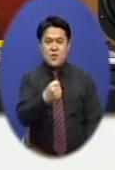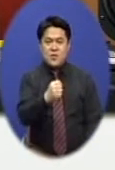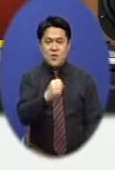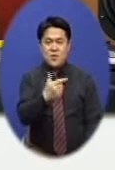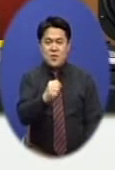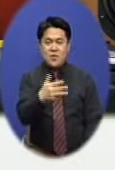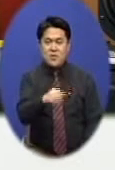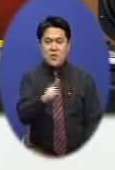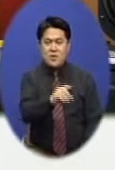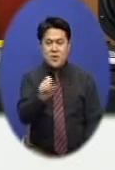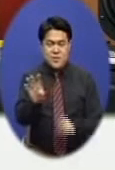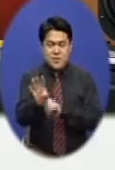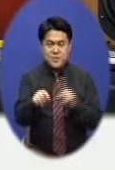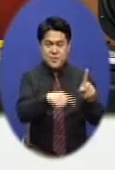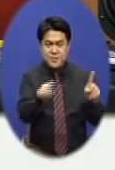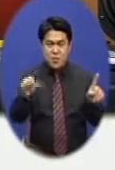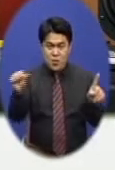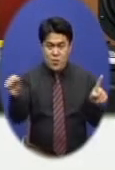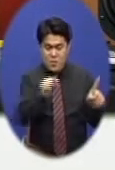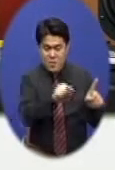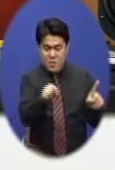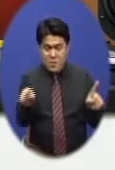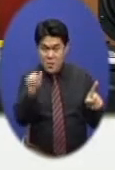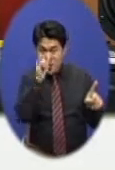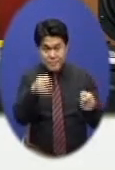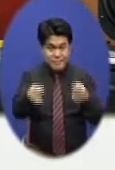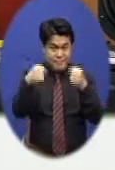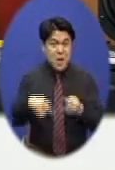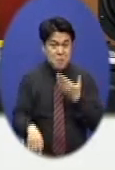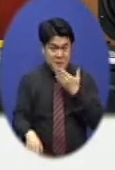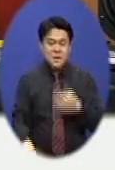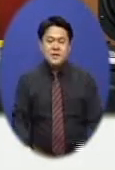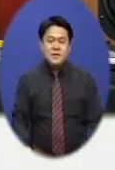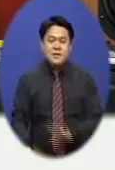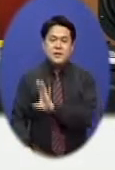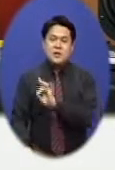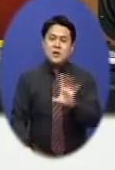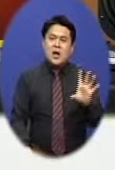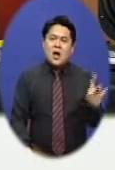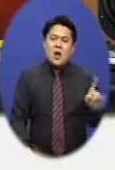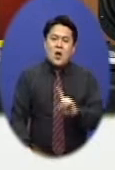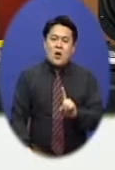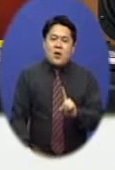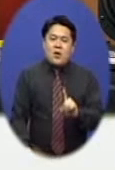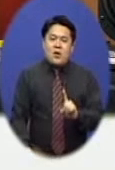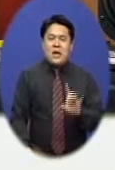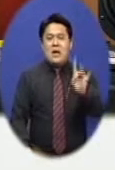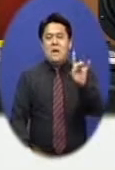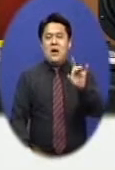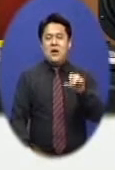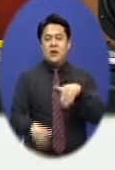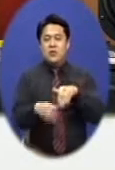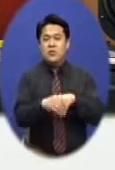ARS-060-608-1004번에서 1번부터 5번까지 들어오셔서 이렇게 참여해 주시면 되죠. 네, 아니 근데 간혹 네. 좀 한 번밖에 안 된다고 생각하시는